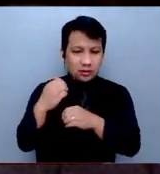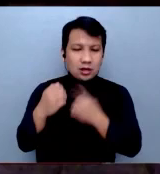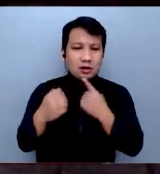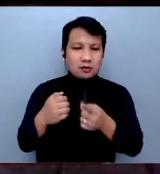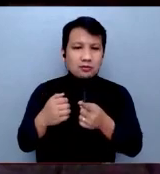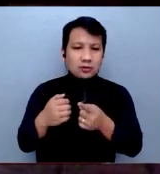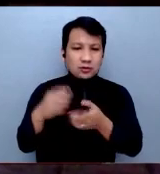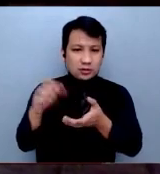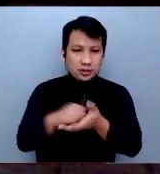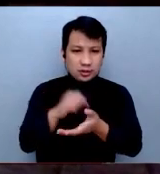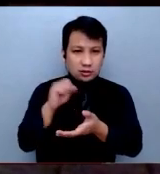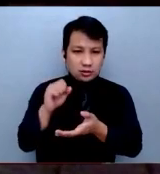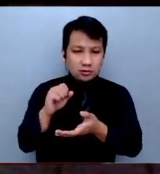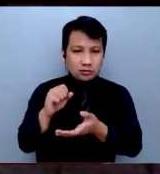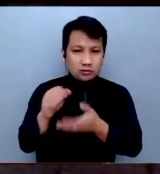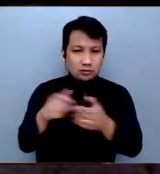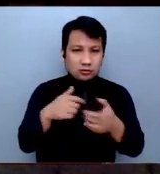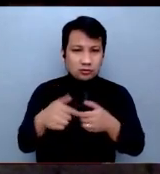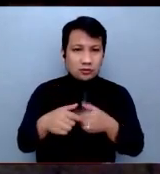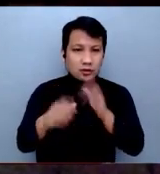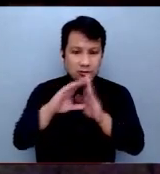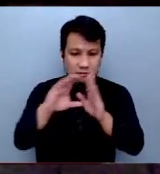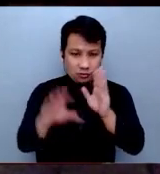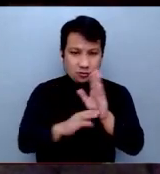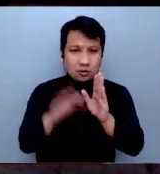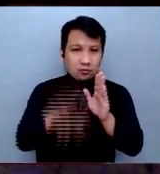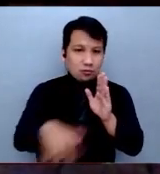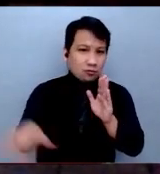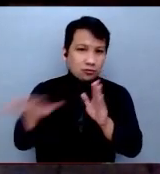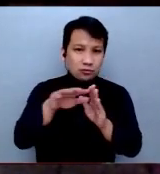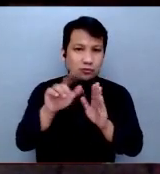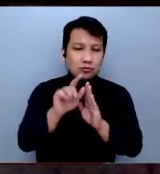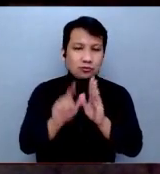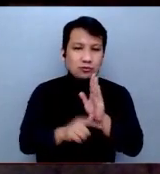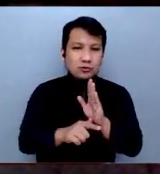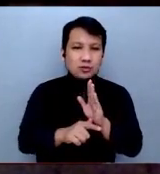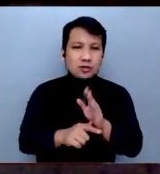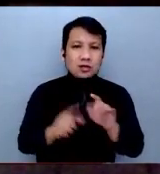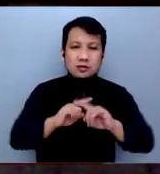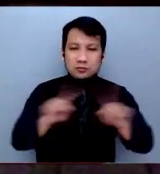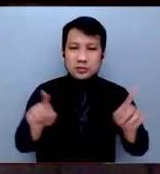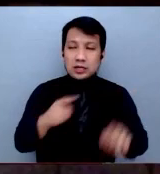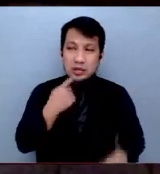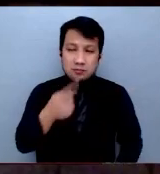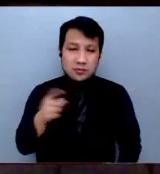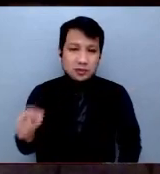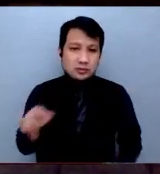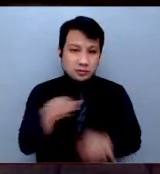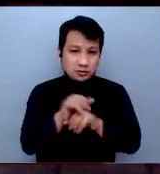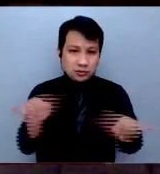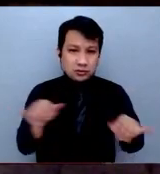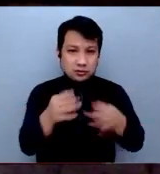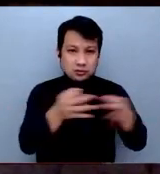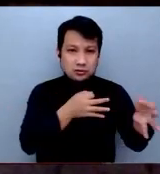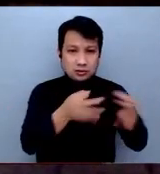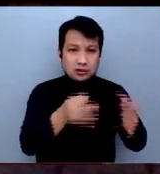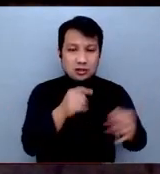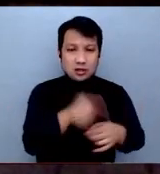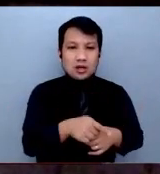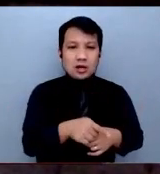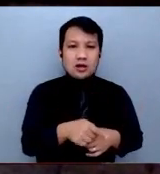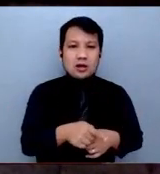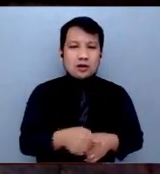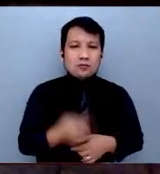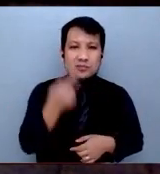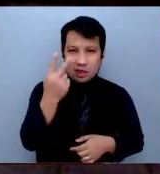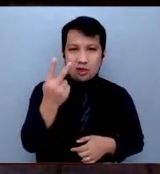mga petitioners ay maging unconstitutional yung buong batas. But the fact na, gaya nga sabi mo sa iyong news explained,